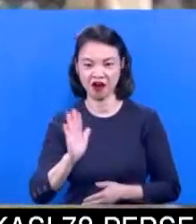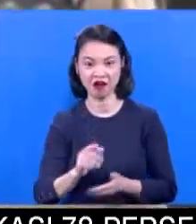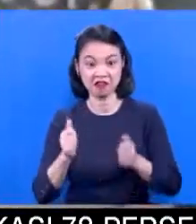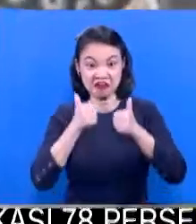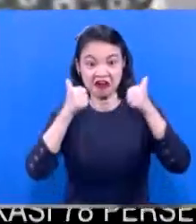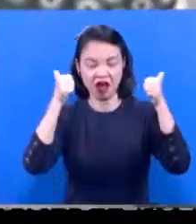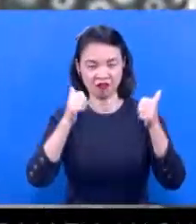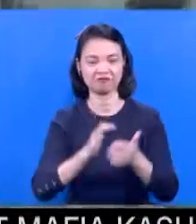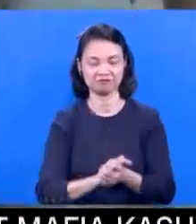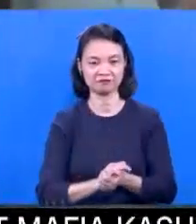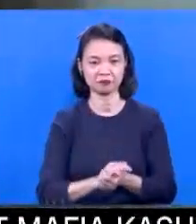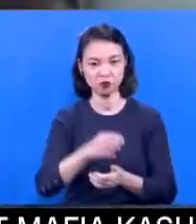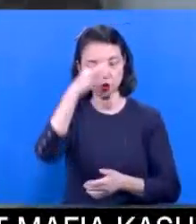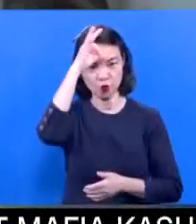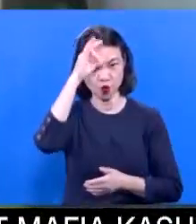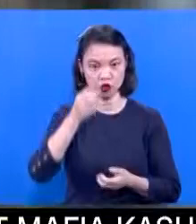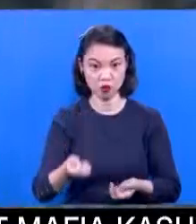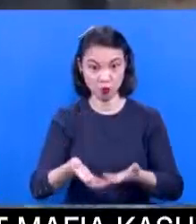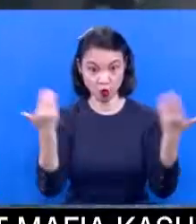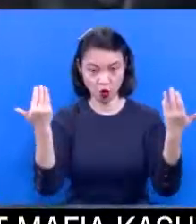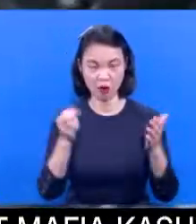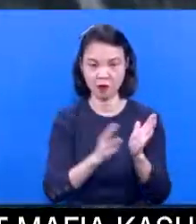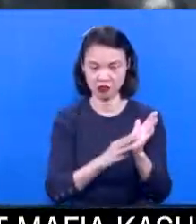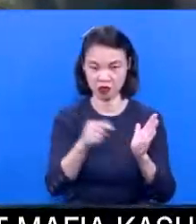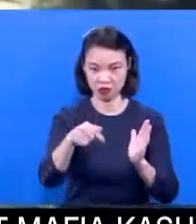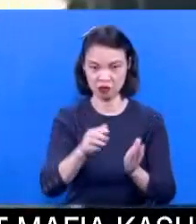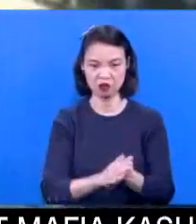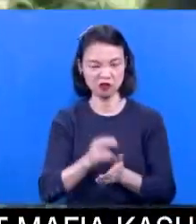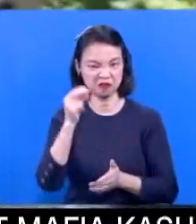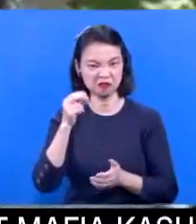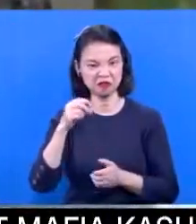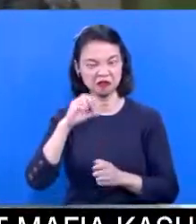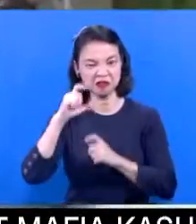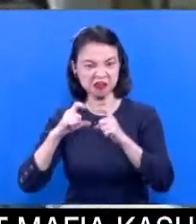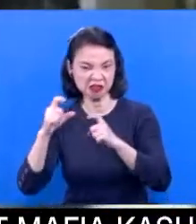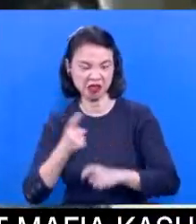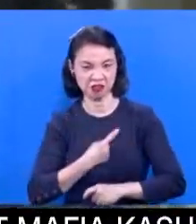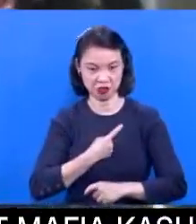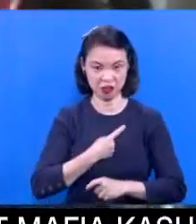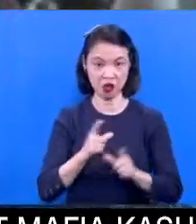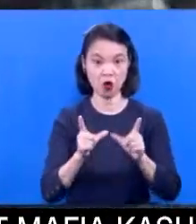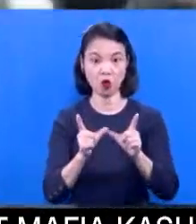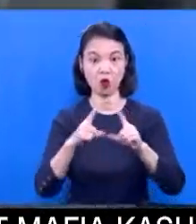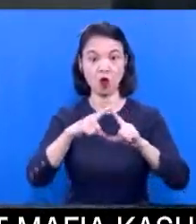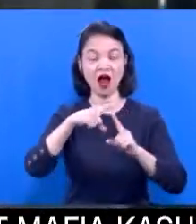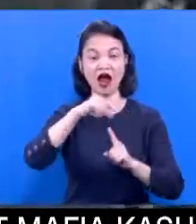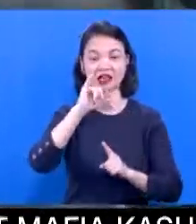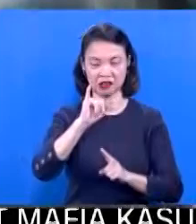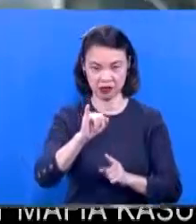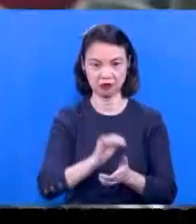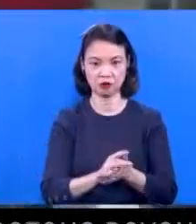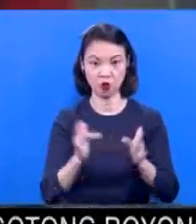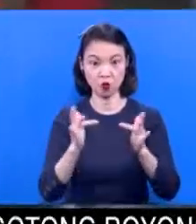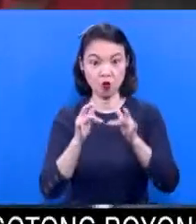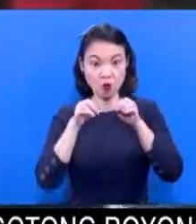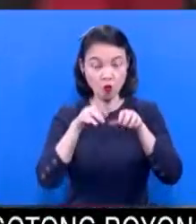pasca polisi mengungkap kasus ini hanyalah rekayasa semata hal ini juga berimbas pada nasib Wati Wati sempat viral